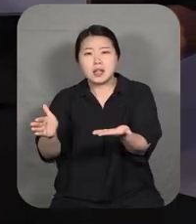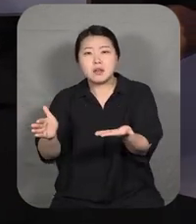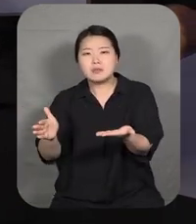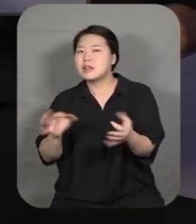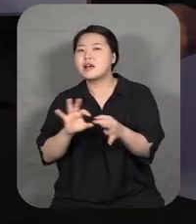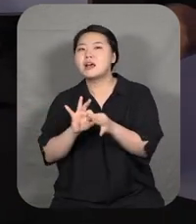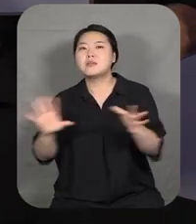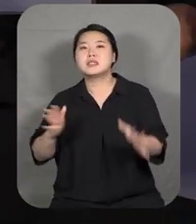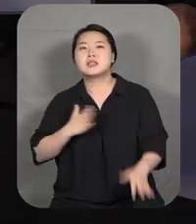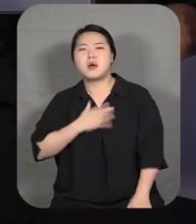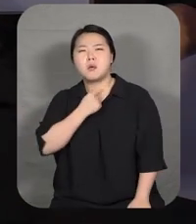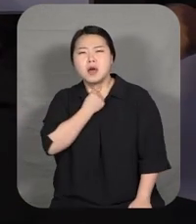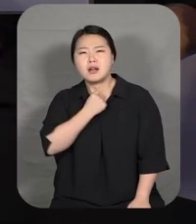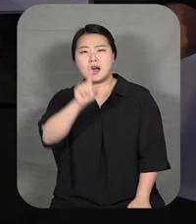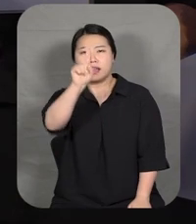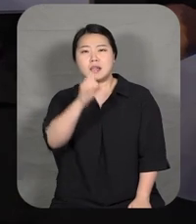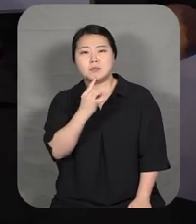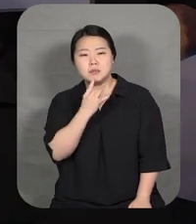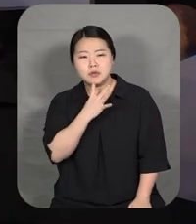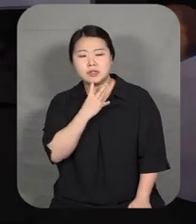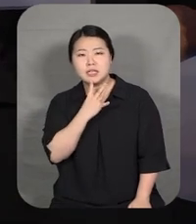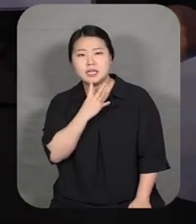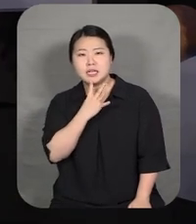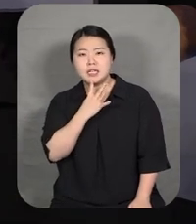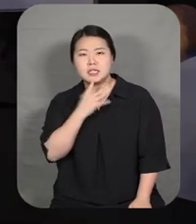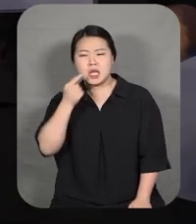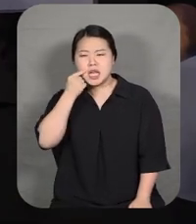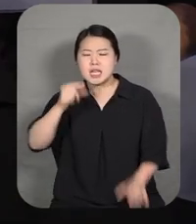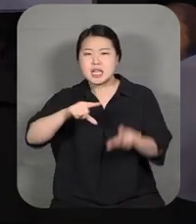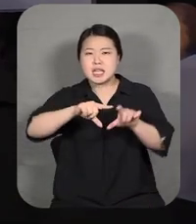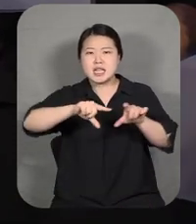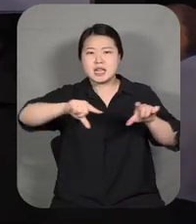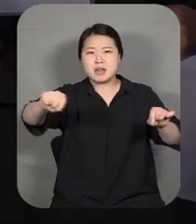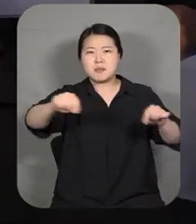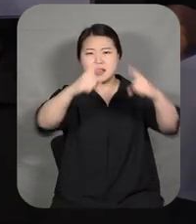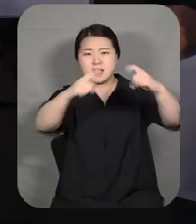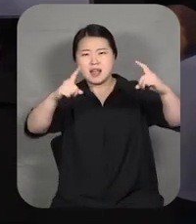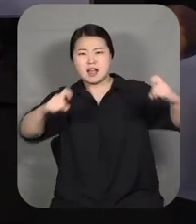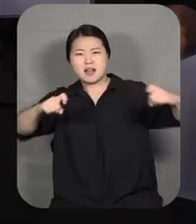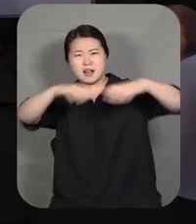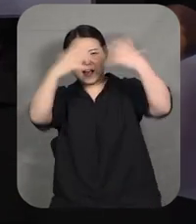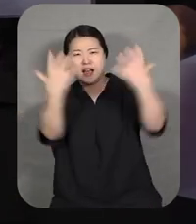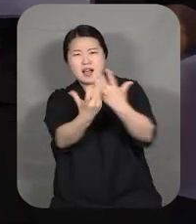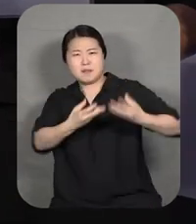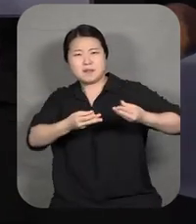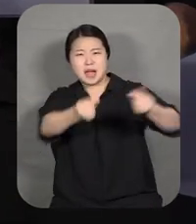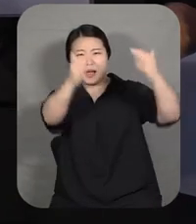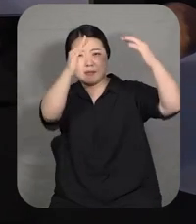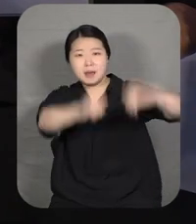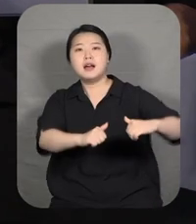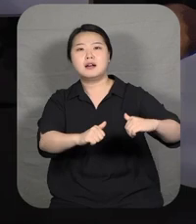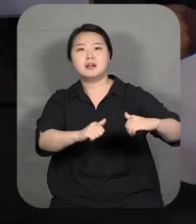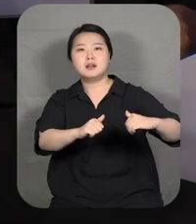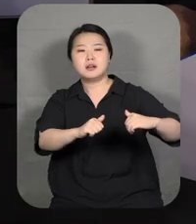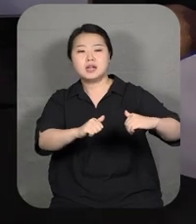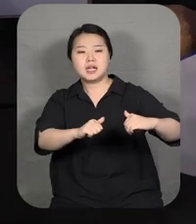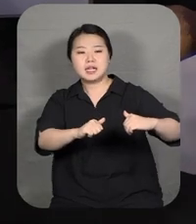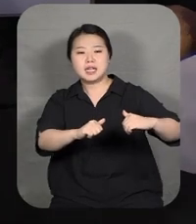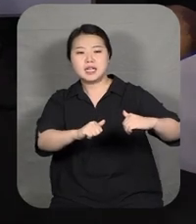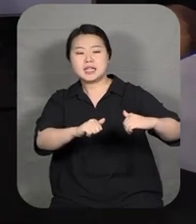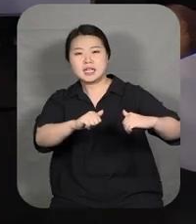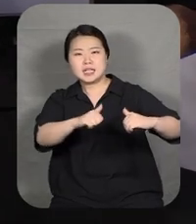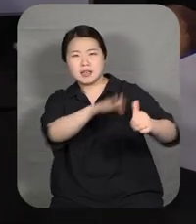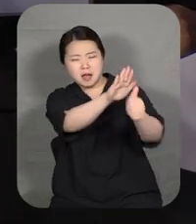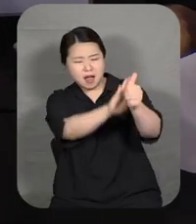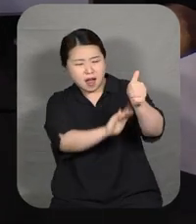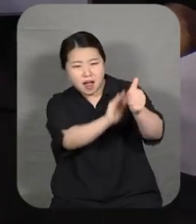하나! 저 흉포한 일제의 성체를 산산조각내고 이자들의 주구가